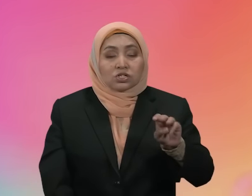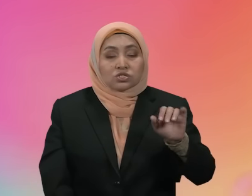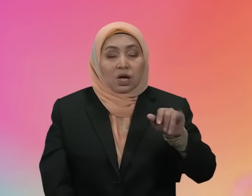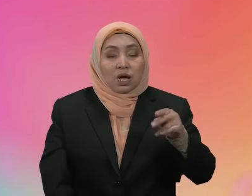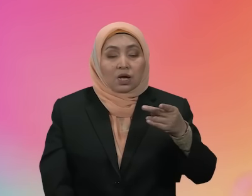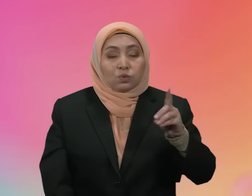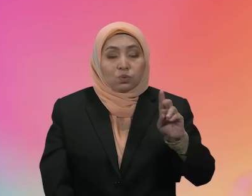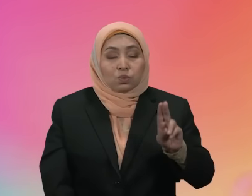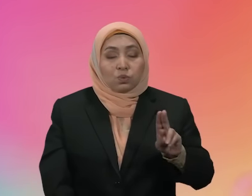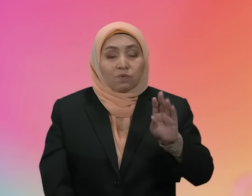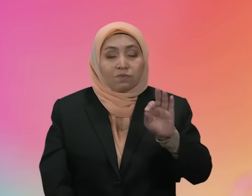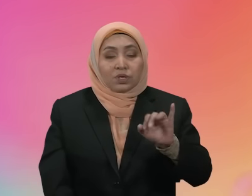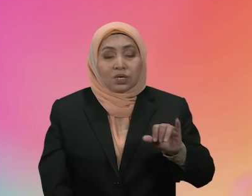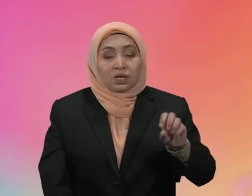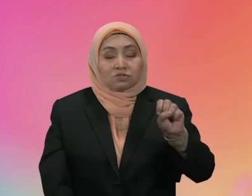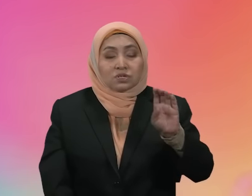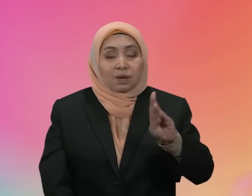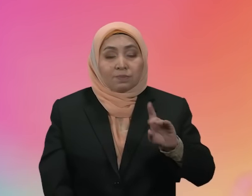وجاهدوا في